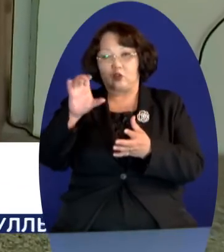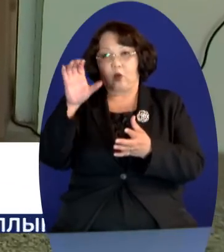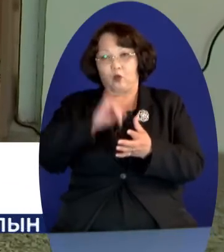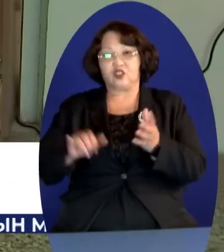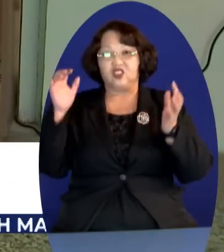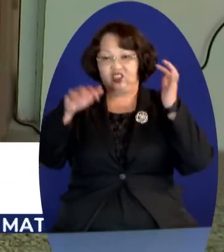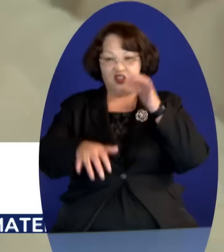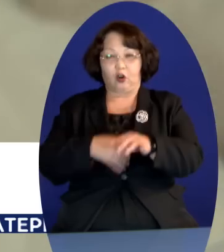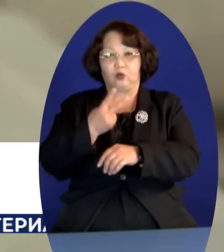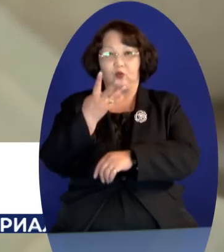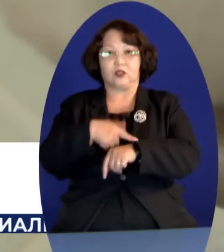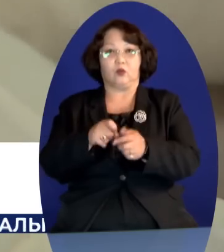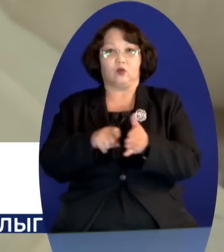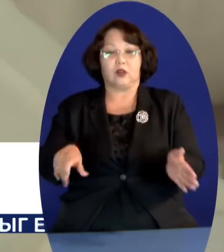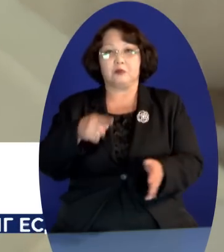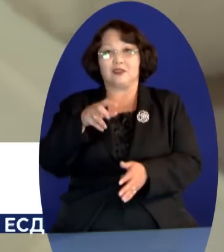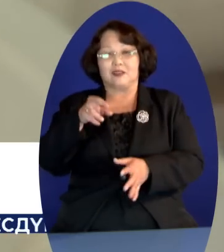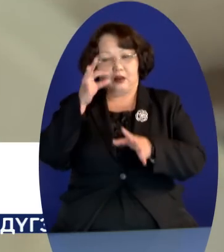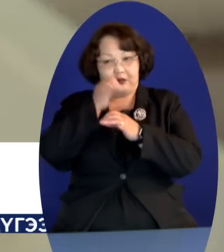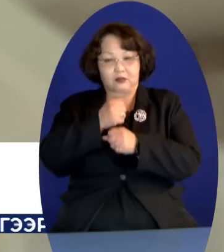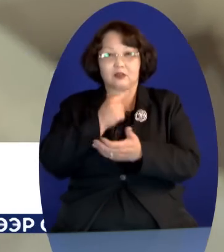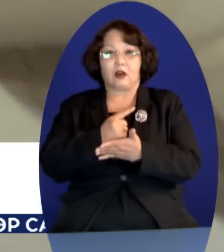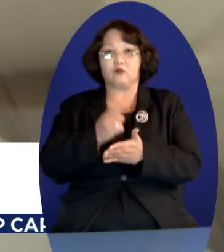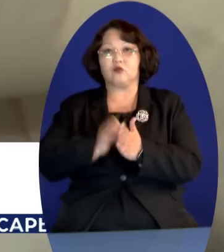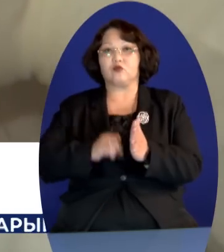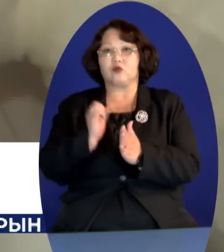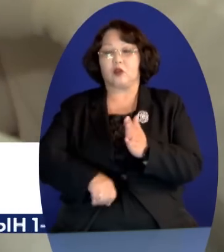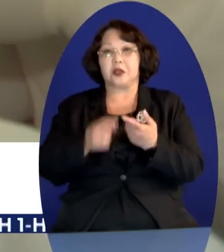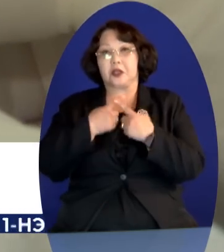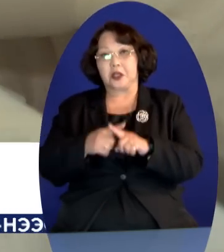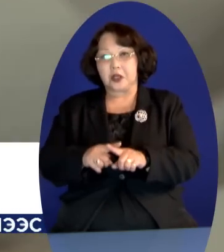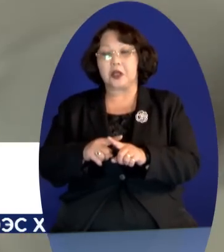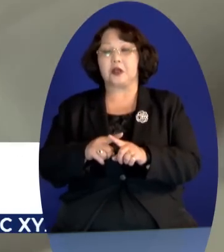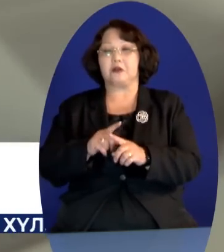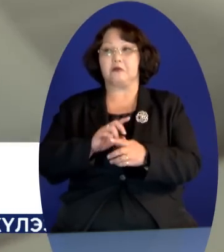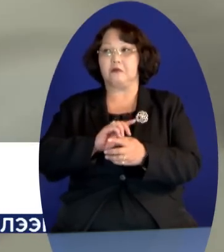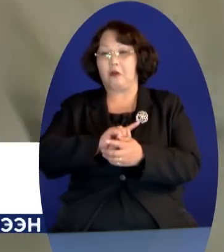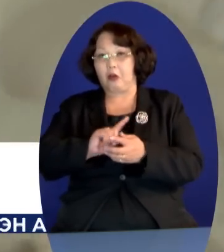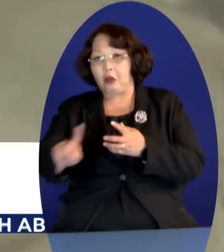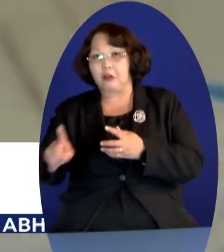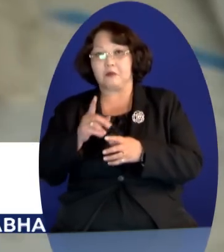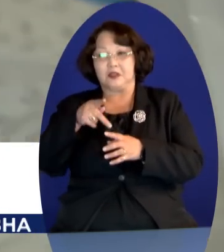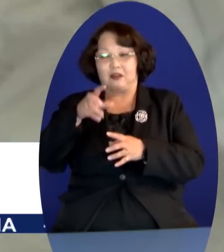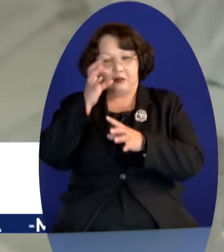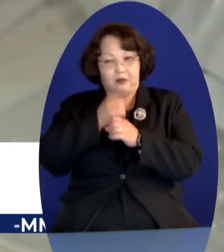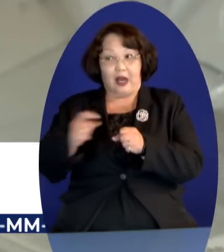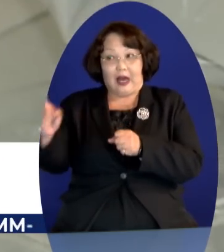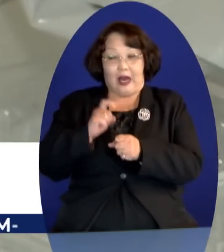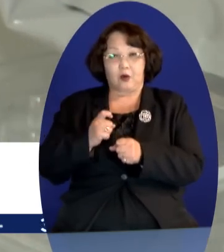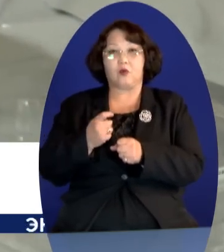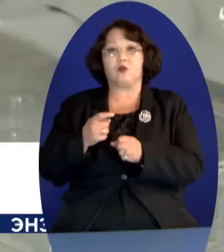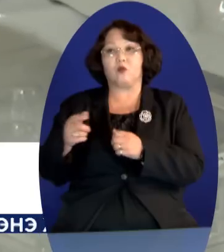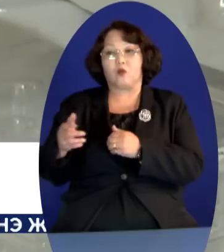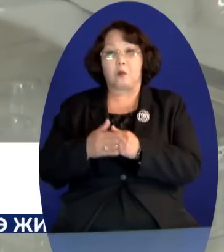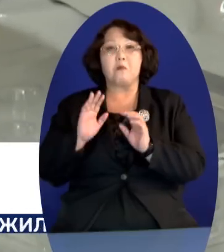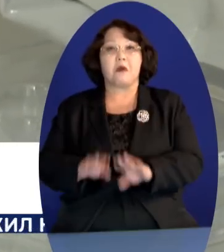зорчигч 24 цагийн дотор PCR шинжилгээ заавал хийлгэх. За хилээр нэвтрсэний дараа PCR шинжилгээ хийлгэж хариу гартал тухайн байрлаж байгаа гэр